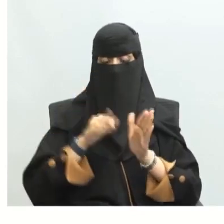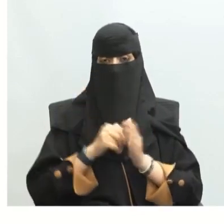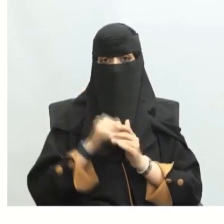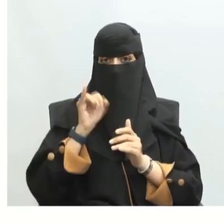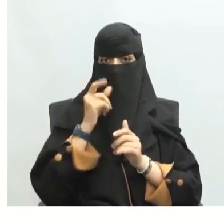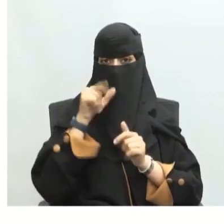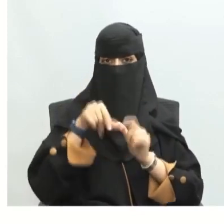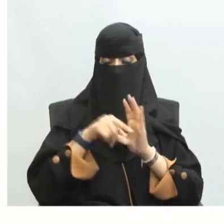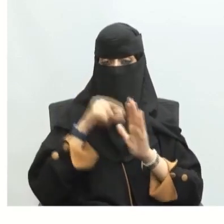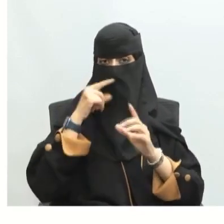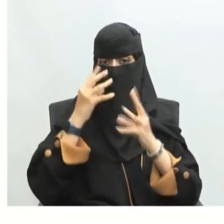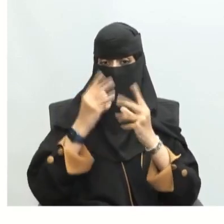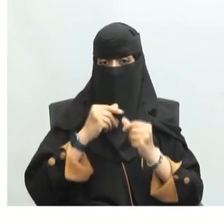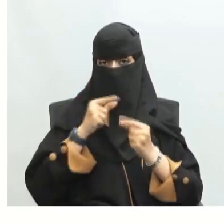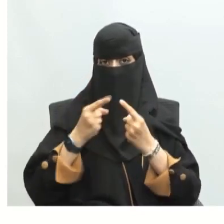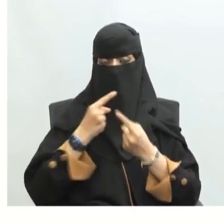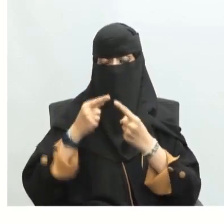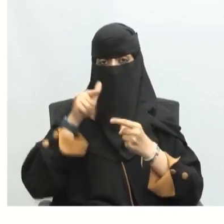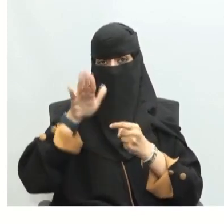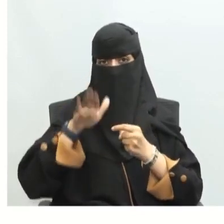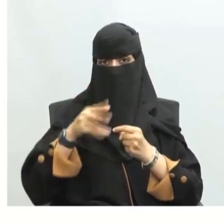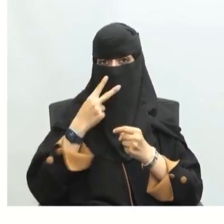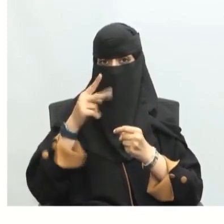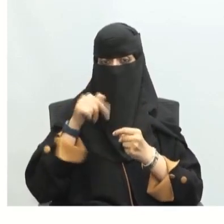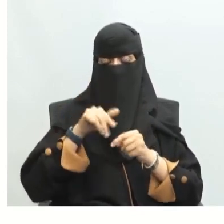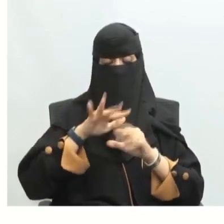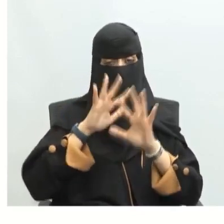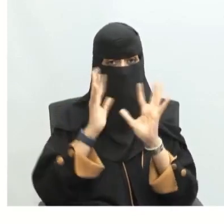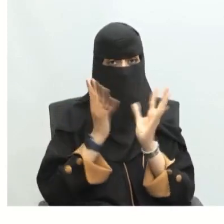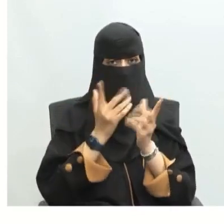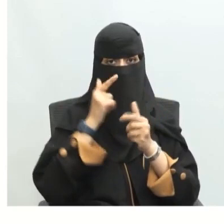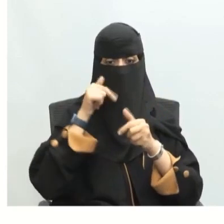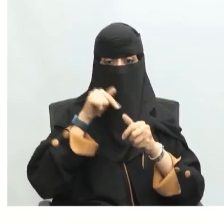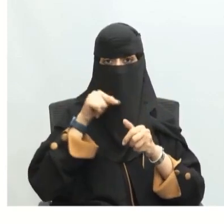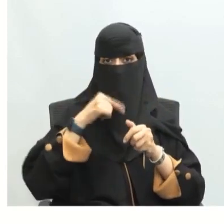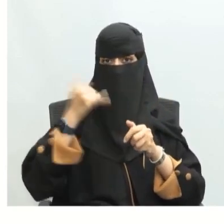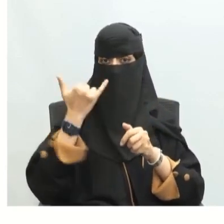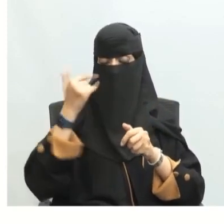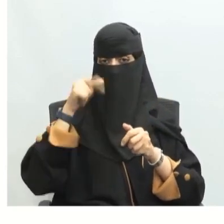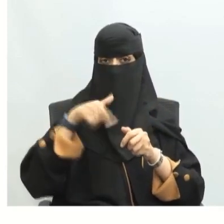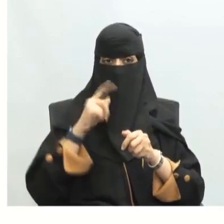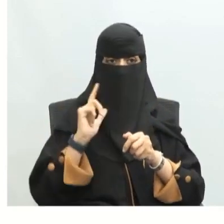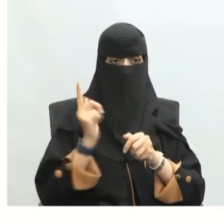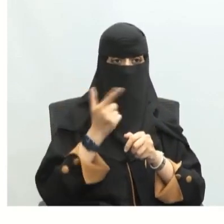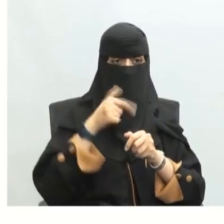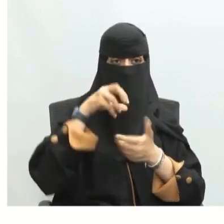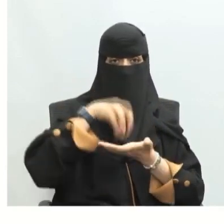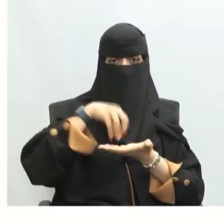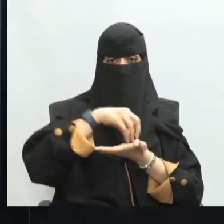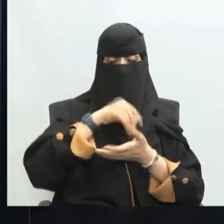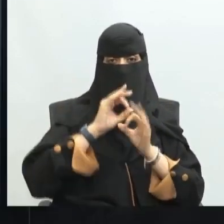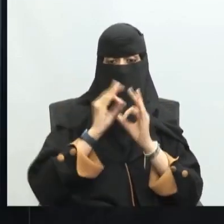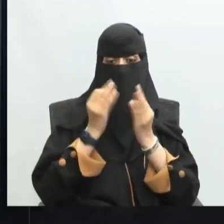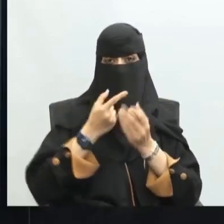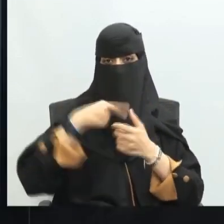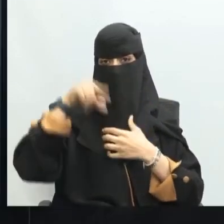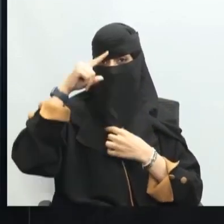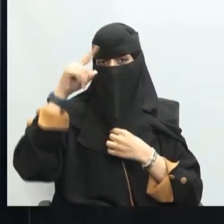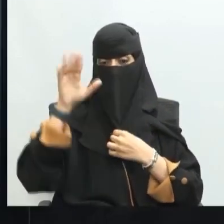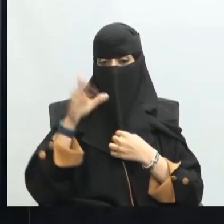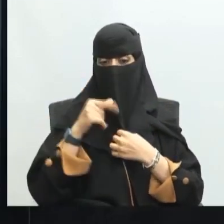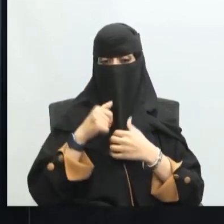من الموضوعات المناسبه للنقاش بهذا اللقاء موضوعات عامه مهمه لجميع فئات المجتمع مثل